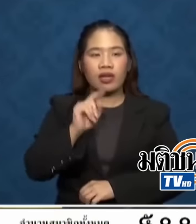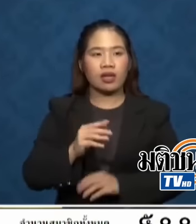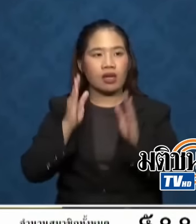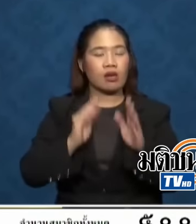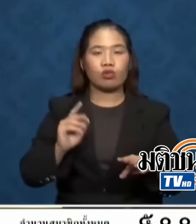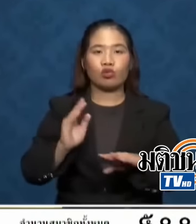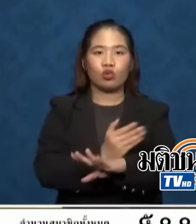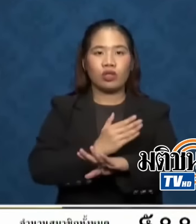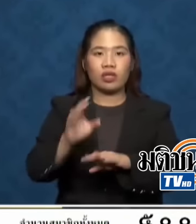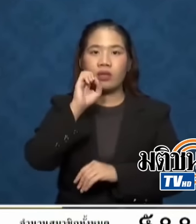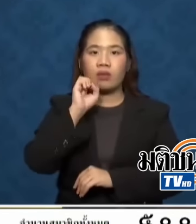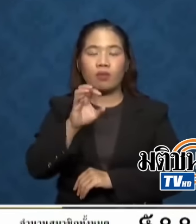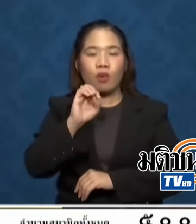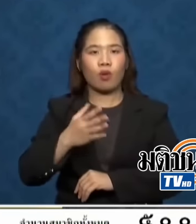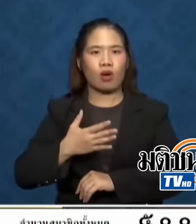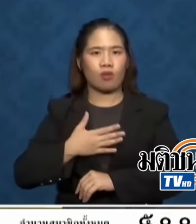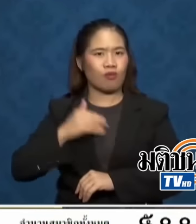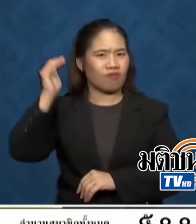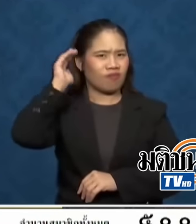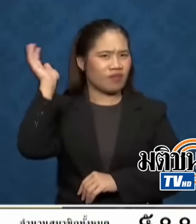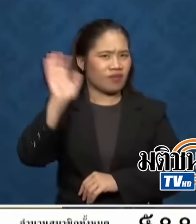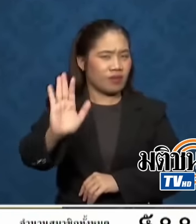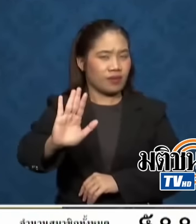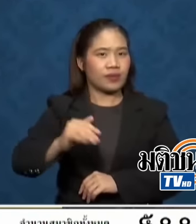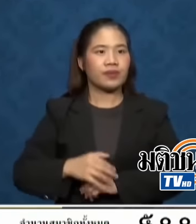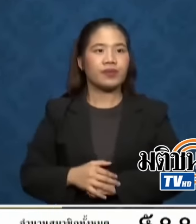ิต